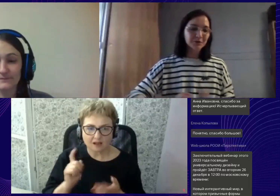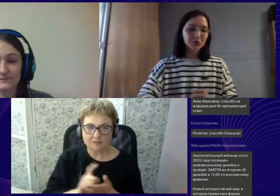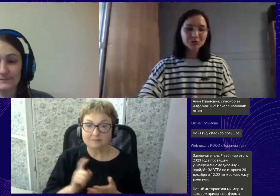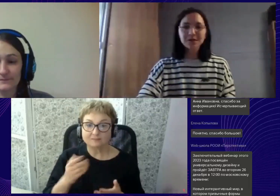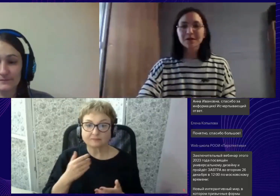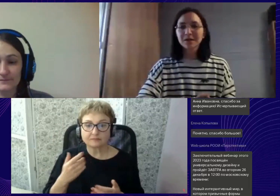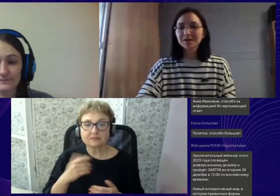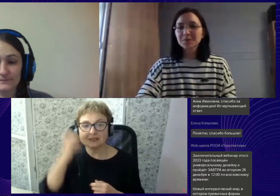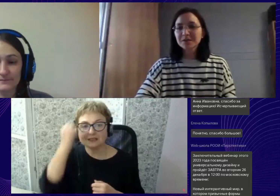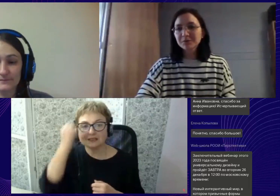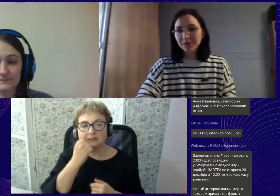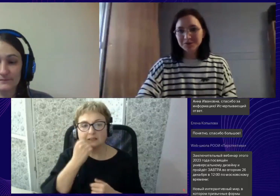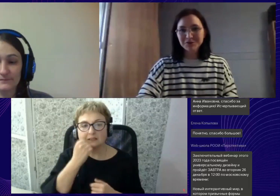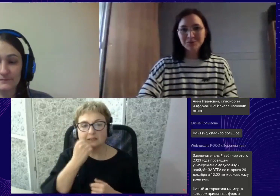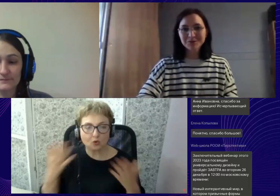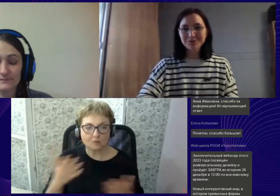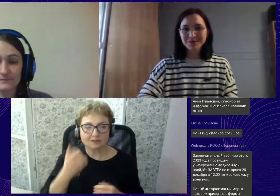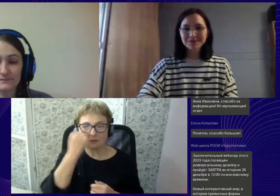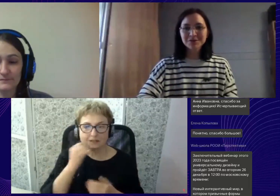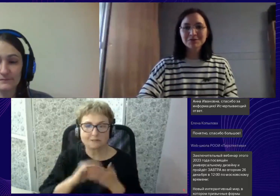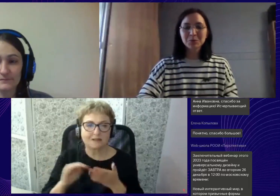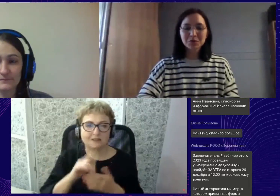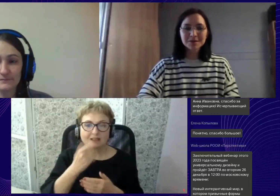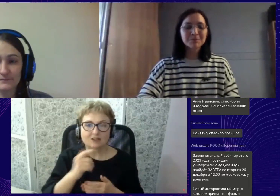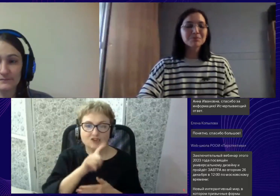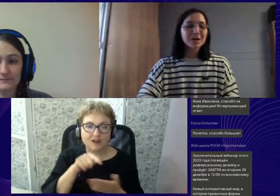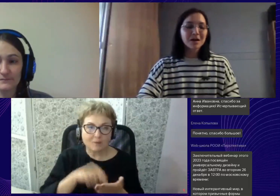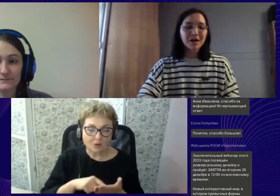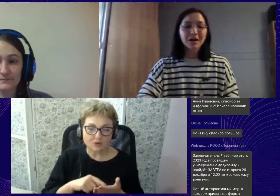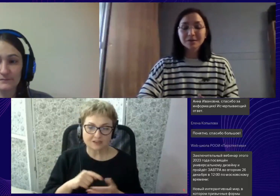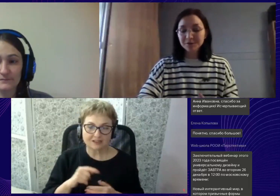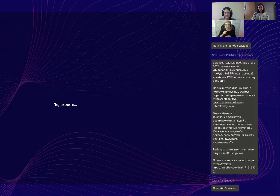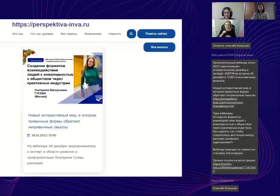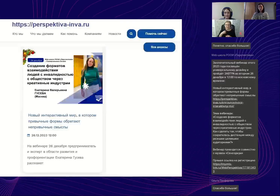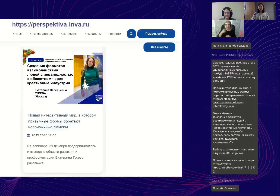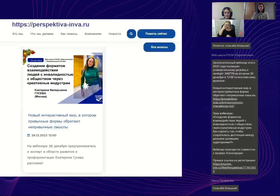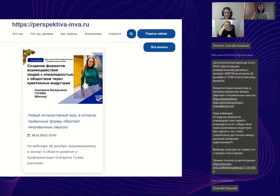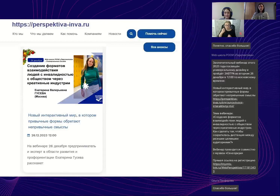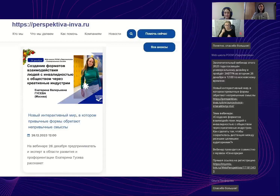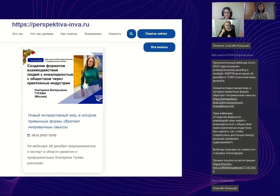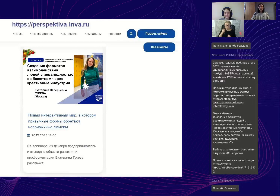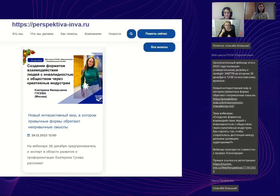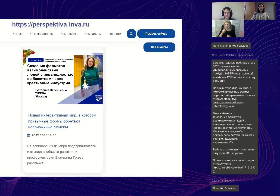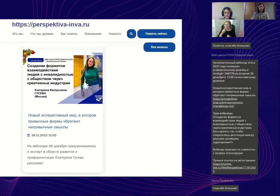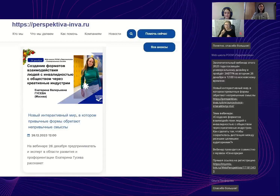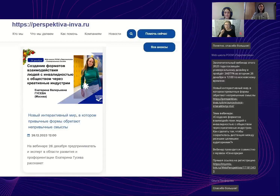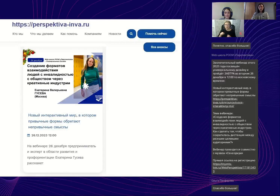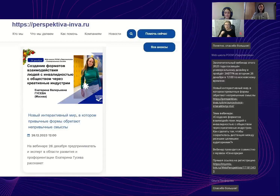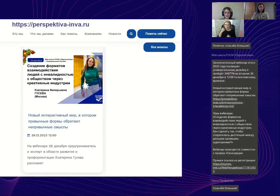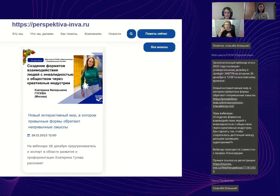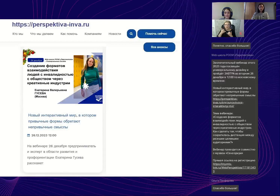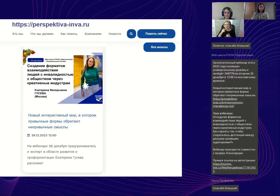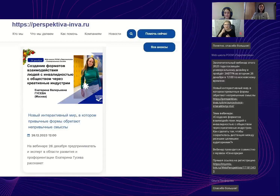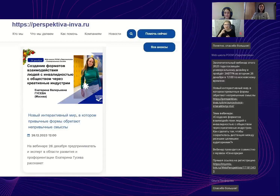спасибо вам огромное. Коллеги, спасибо вам за вашу обратную связь, ваши вопросы. И напомню, да, Анна, что всегда можно обратиться на